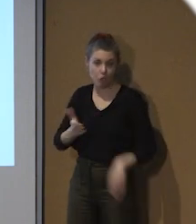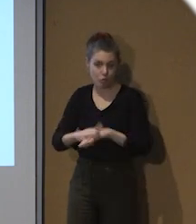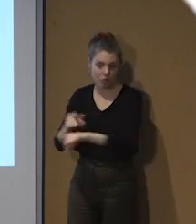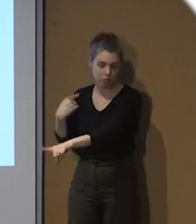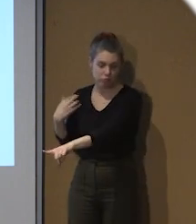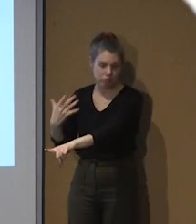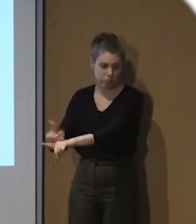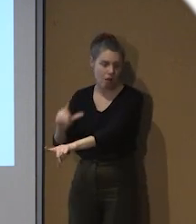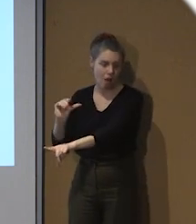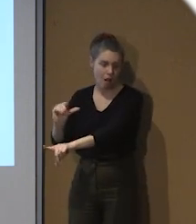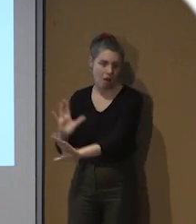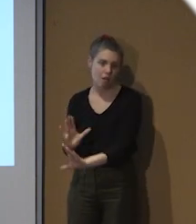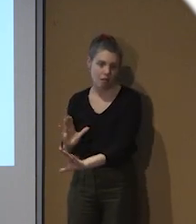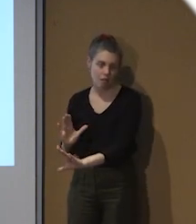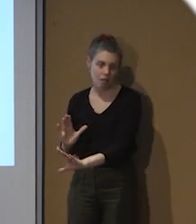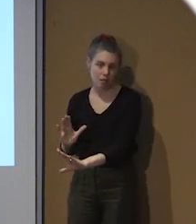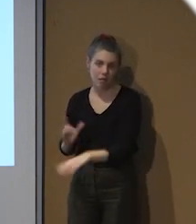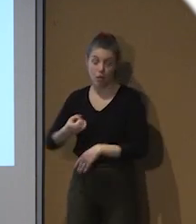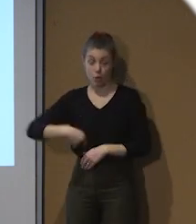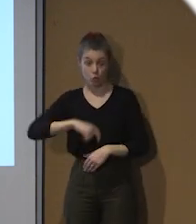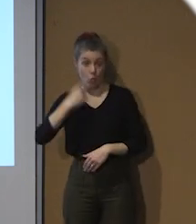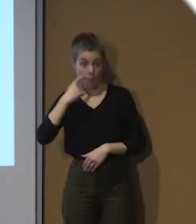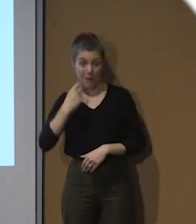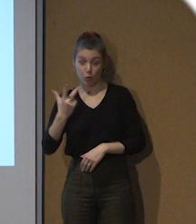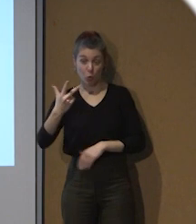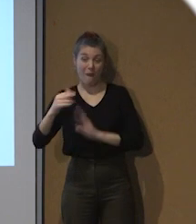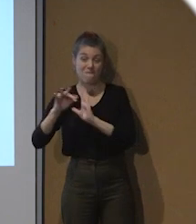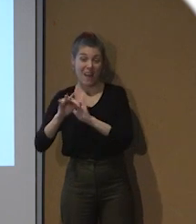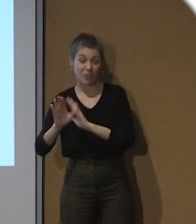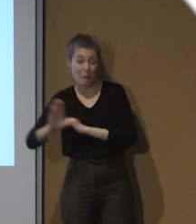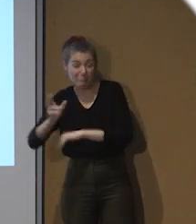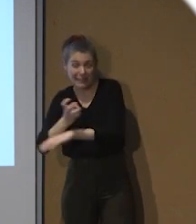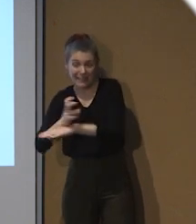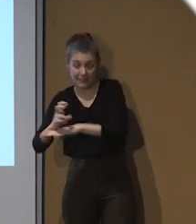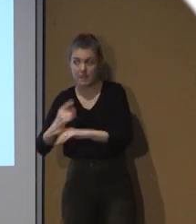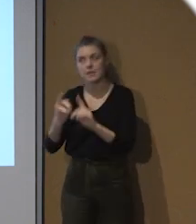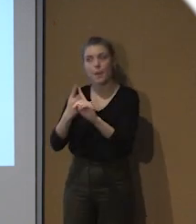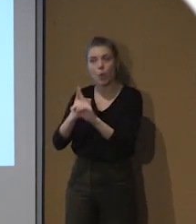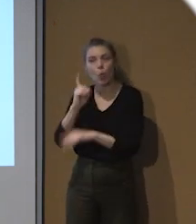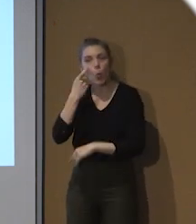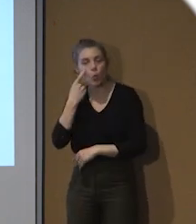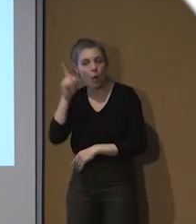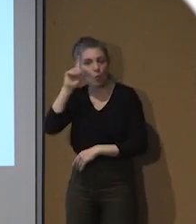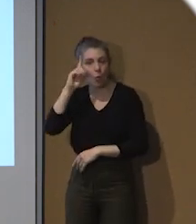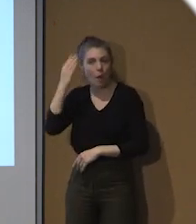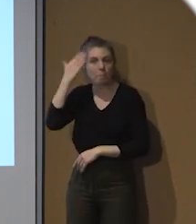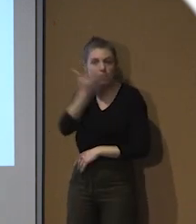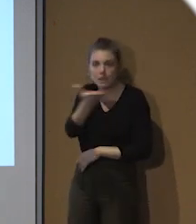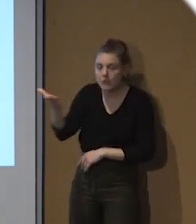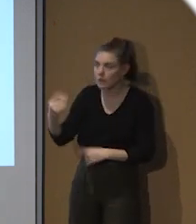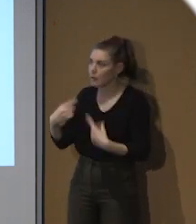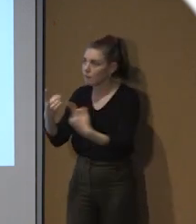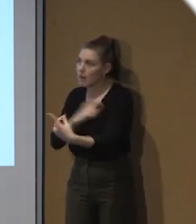On a détecté 3 facteurs de risque essentiels. C'est important de détecter les facteurs de risque parce que justement, c'est